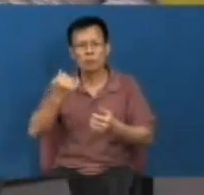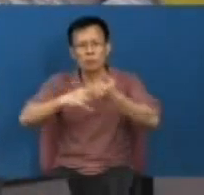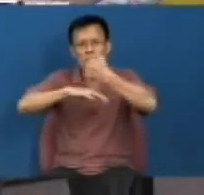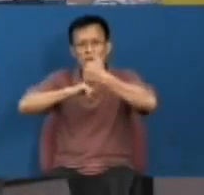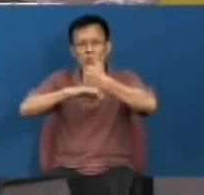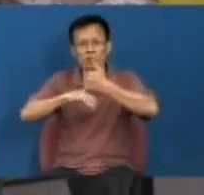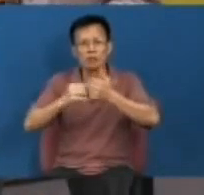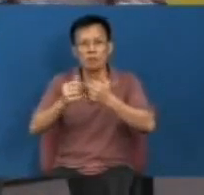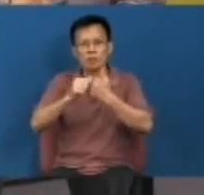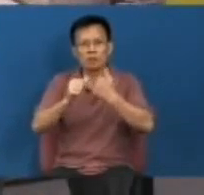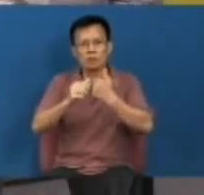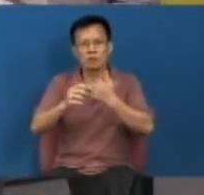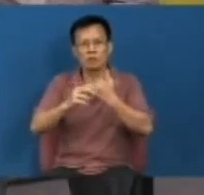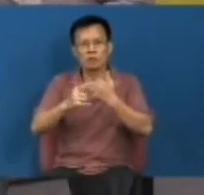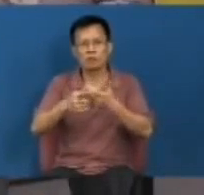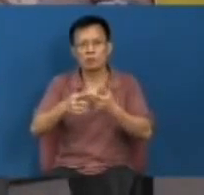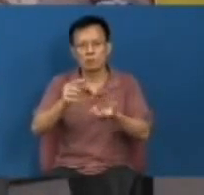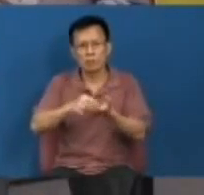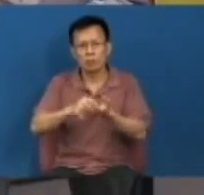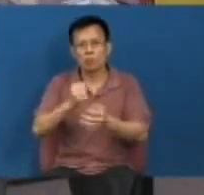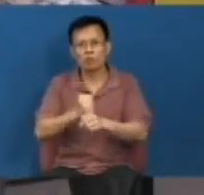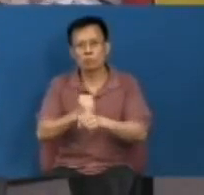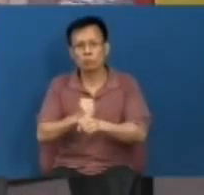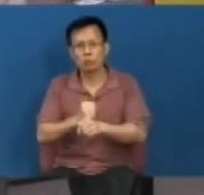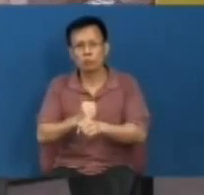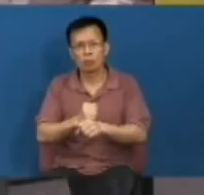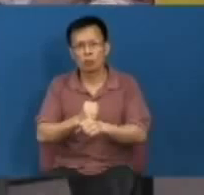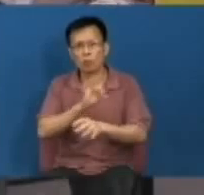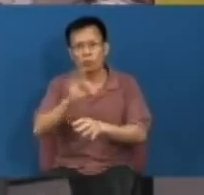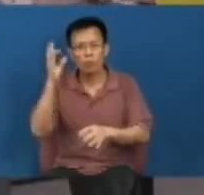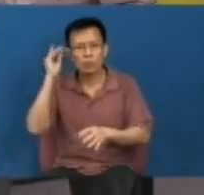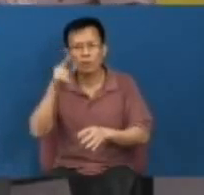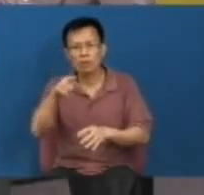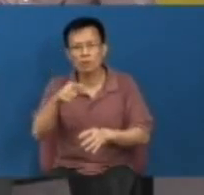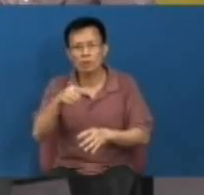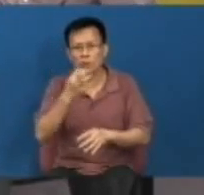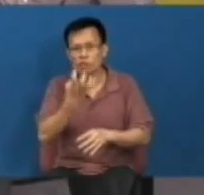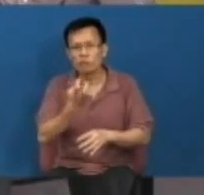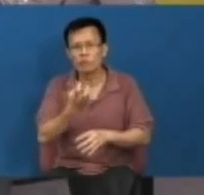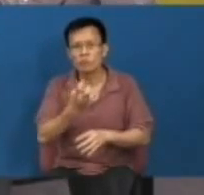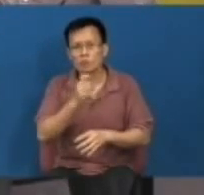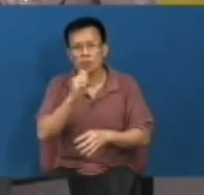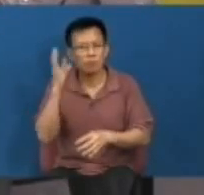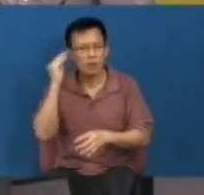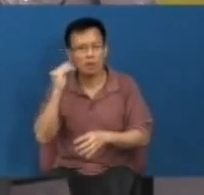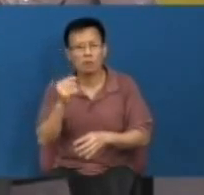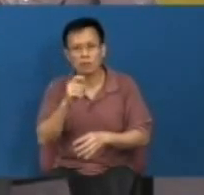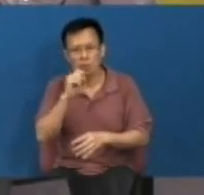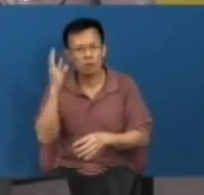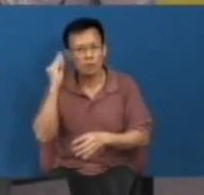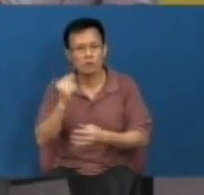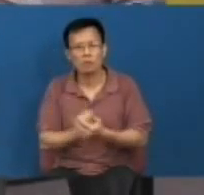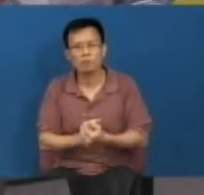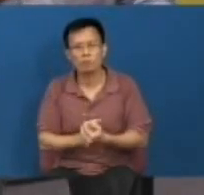好好形象喺地區工作，佢哋冇嚟聆聽你哋嗰個苦衷嘅咩嚇？ 有嘅，有聽嘅。係啊，聽咗之後